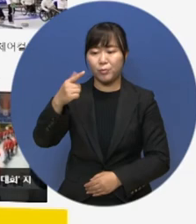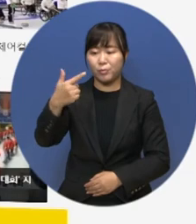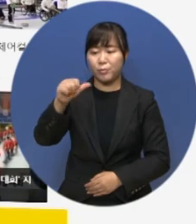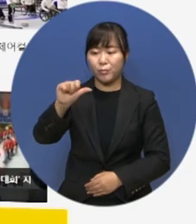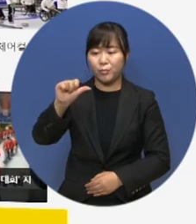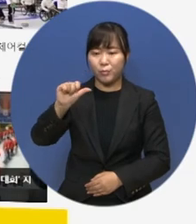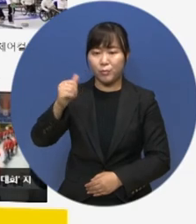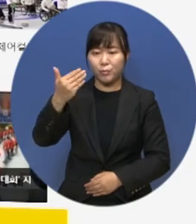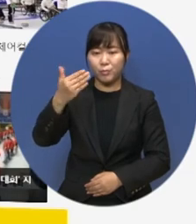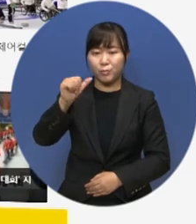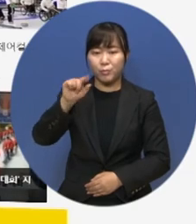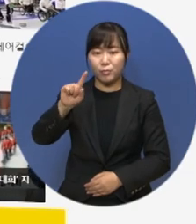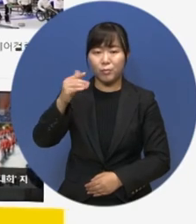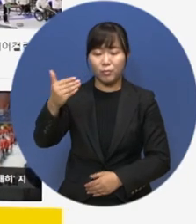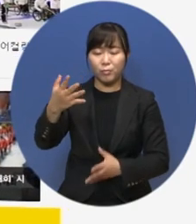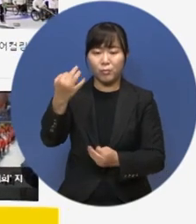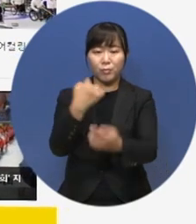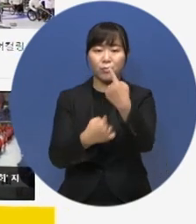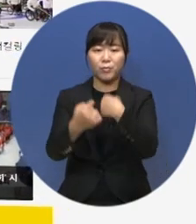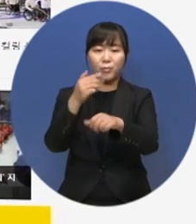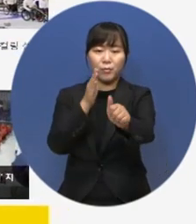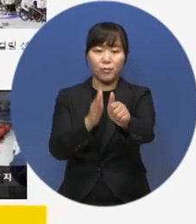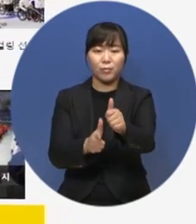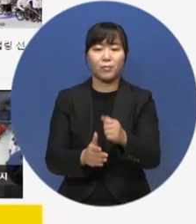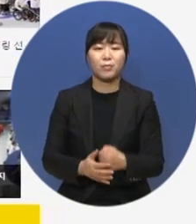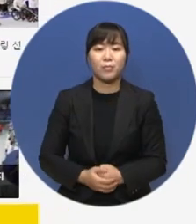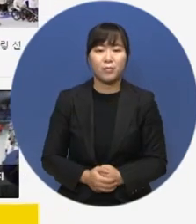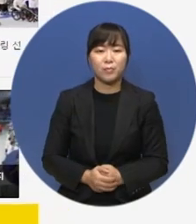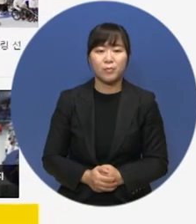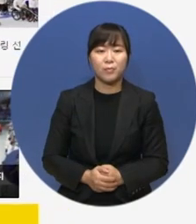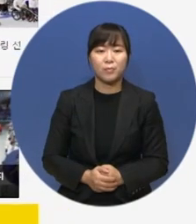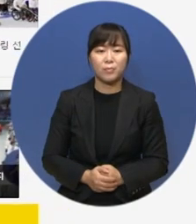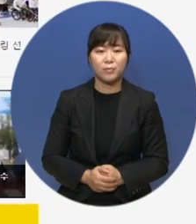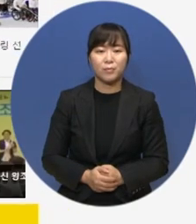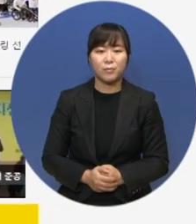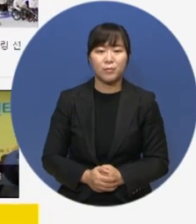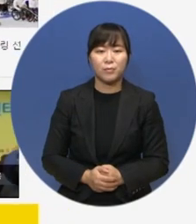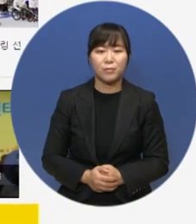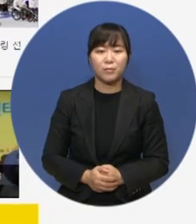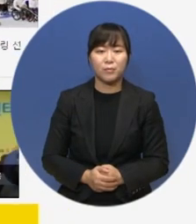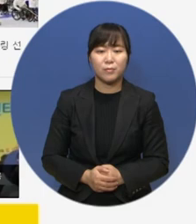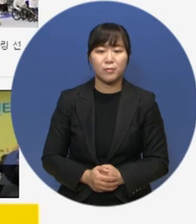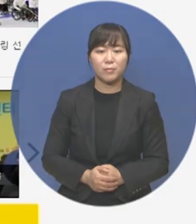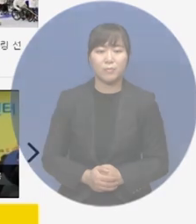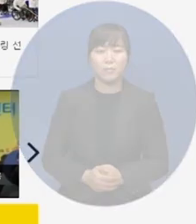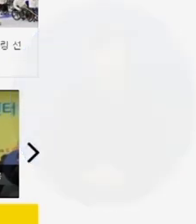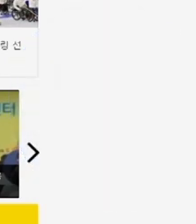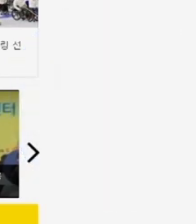전화번호 02-2655-9519로 많은 제보 바랍니다. Thank you.